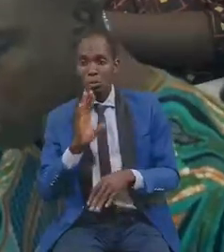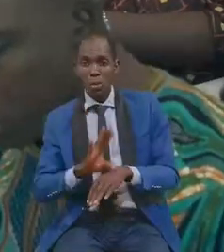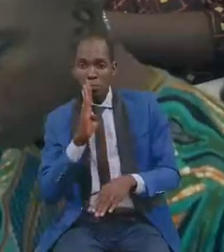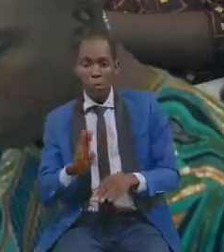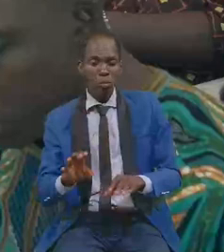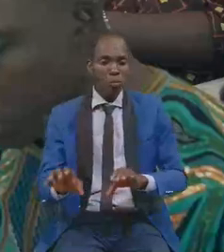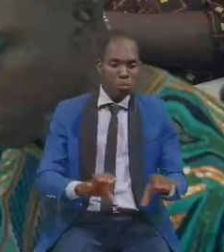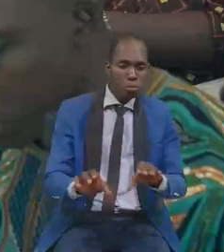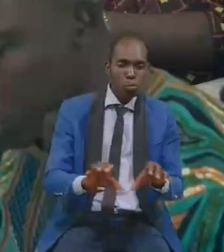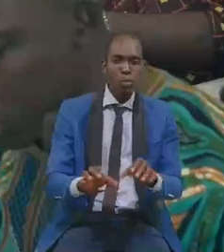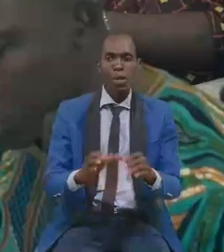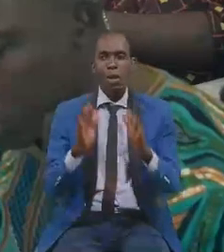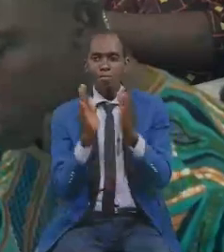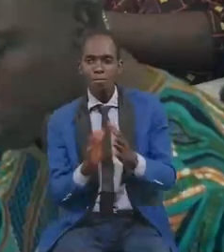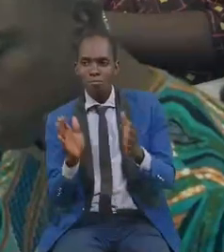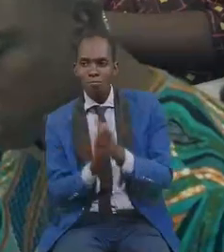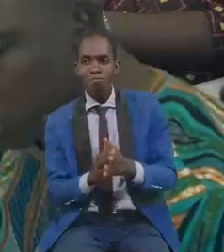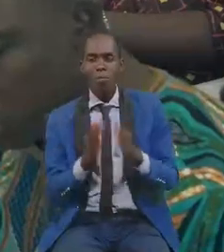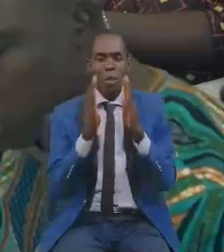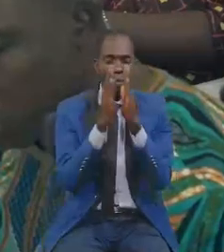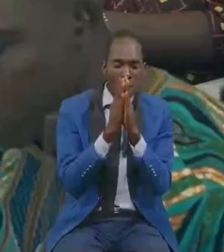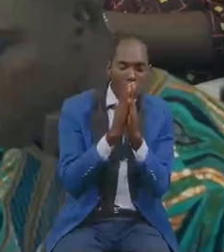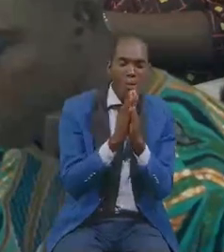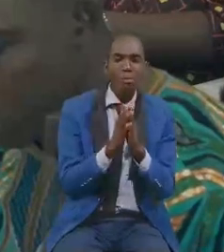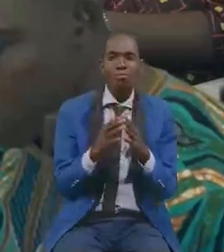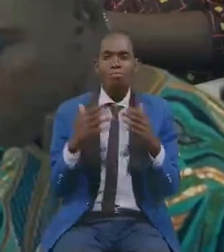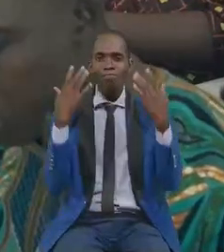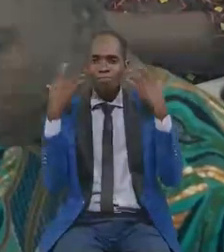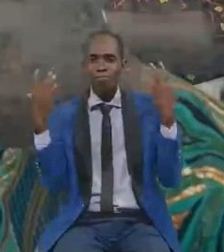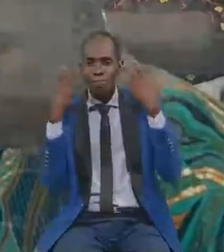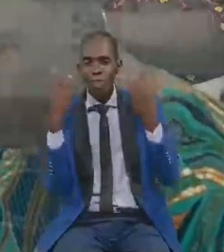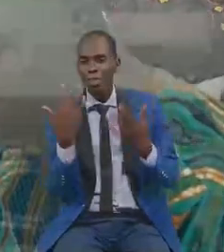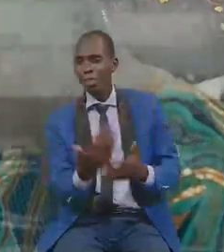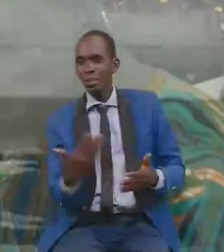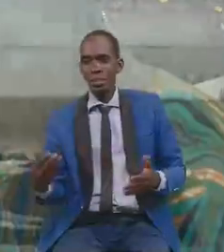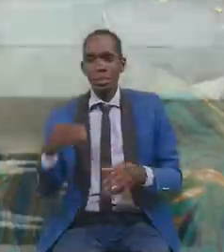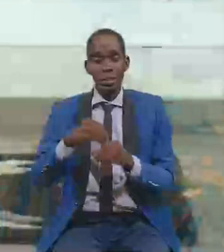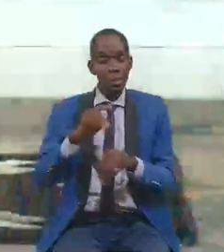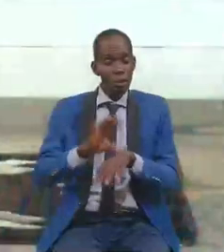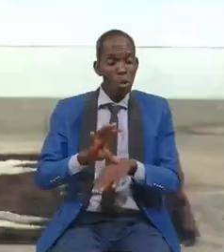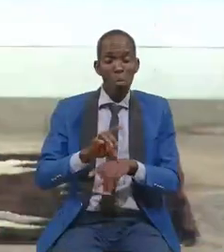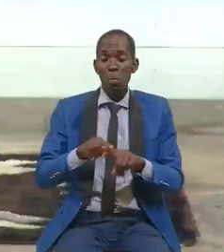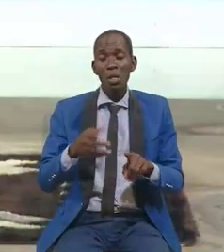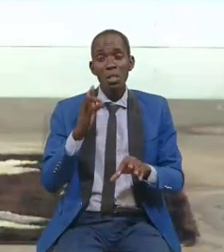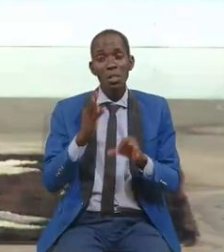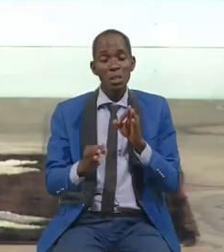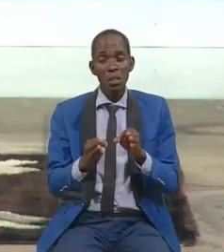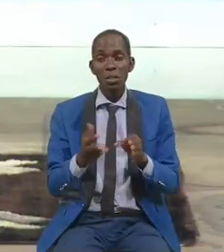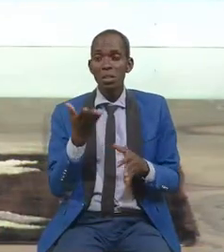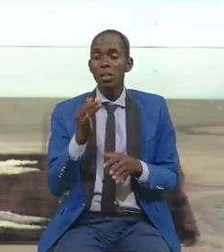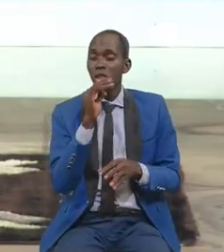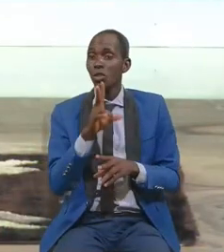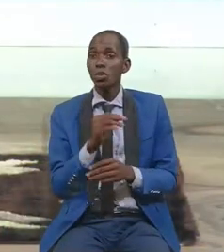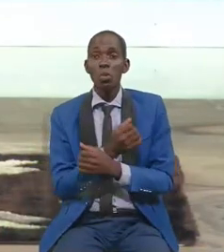Les bruits peuvent se trouver là-bas, de grandes prières là-bas. Mais s'il y a la crainte, il n'y a pas d'amour. Il n'y a pas